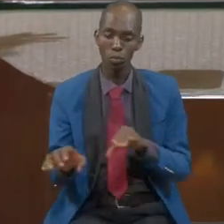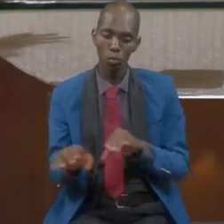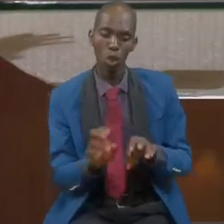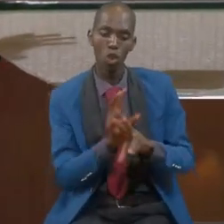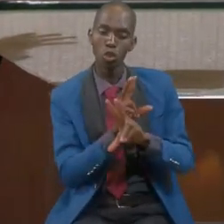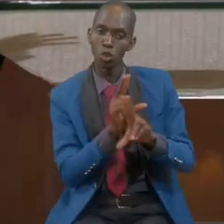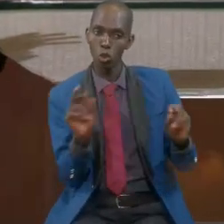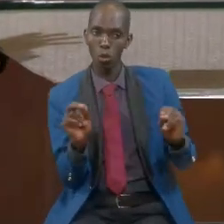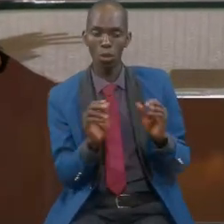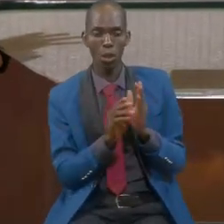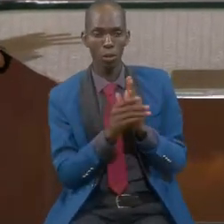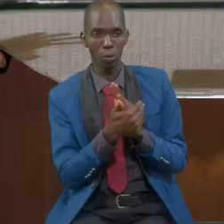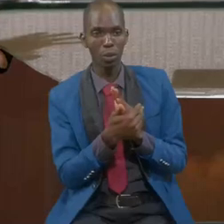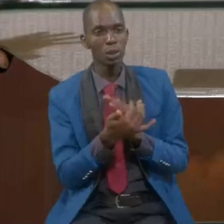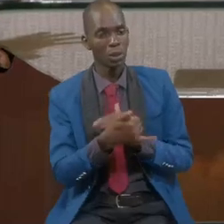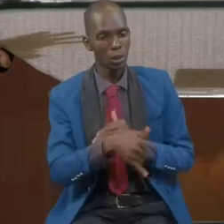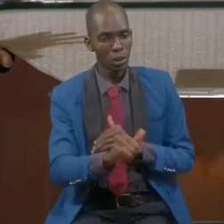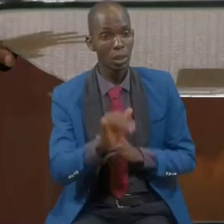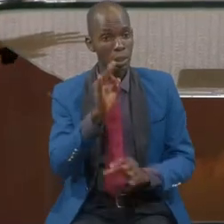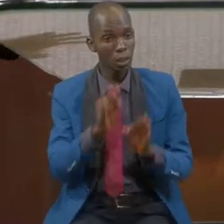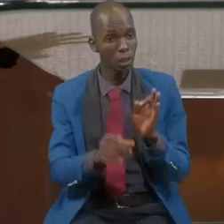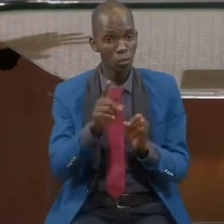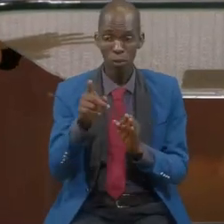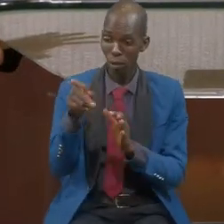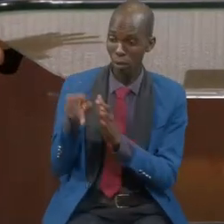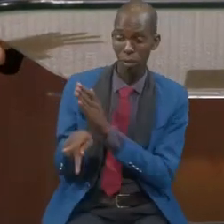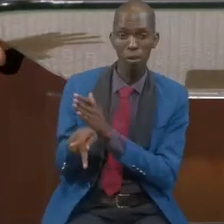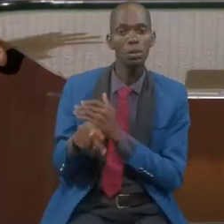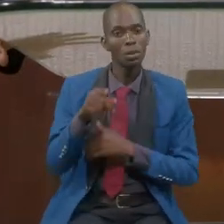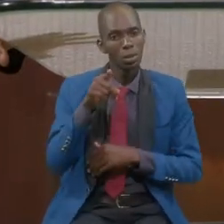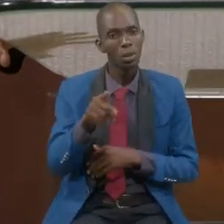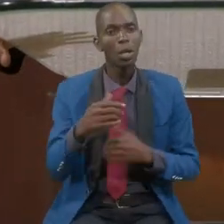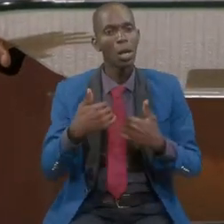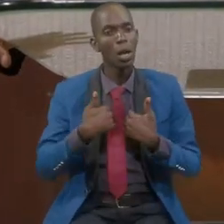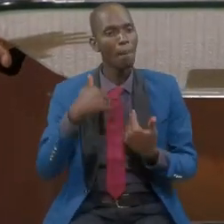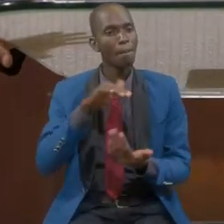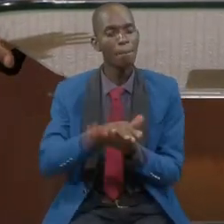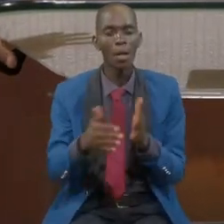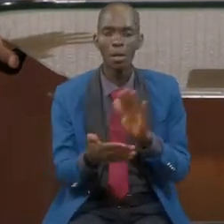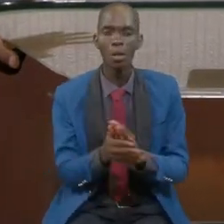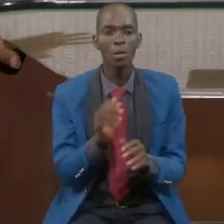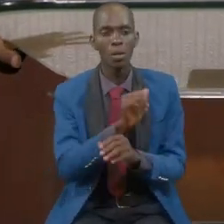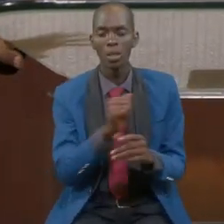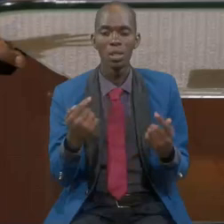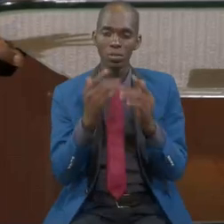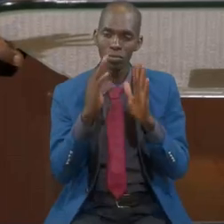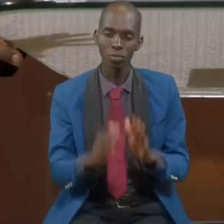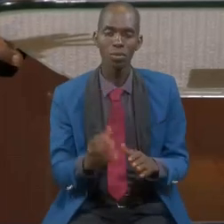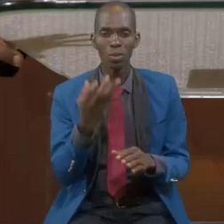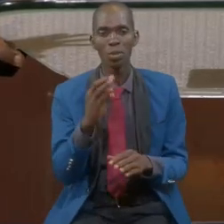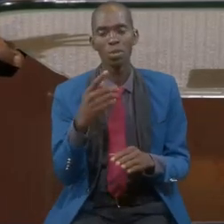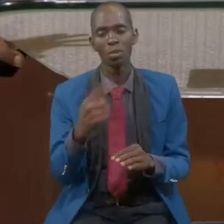Or, si tu ne commets point d'adultère, mais que tu commets un meurtre,